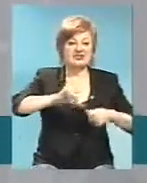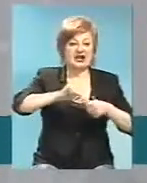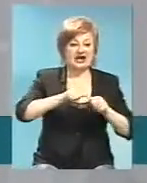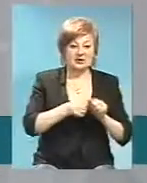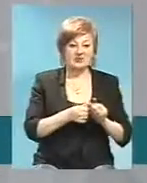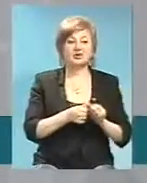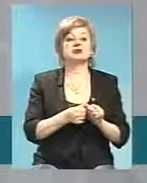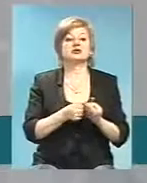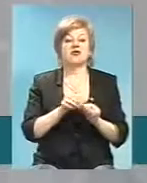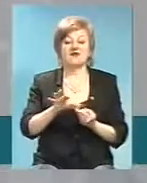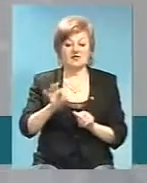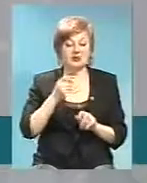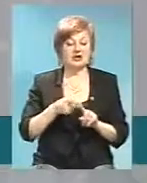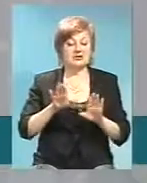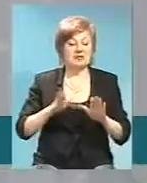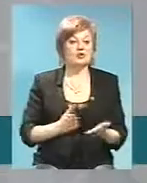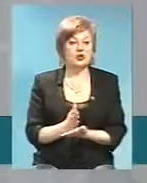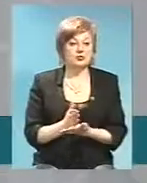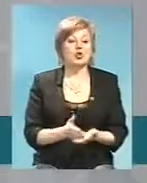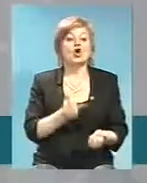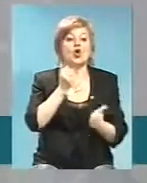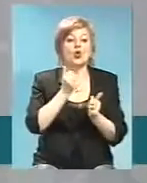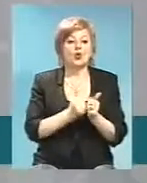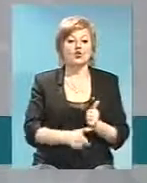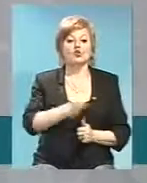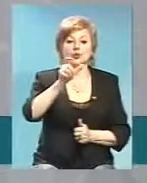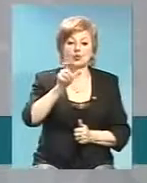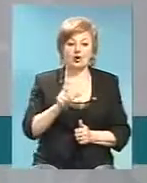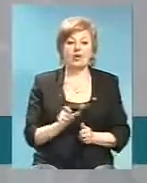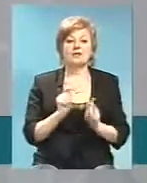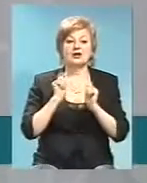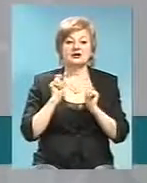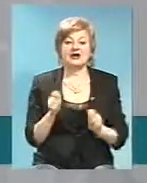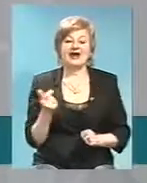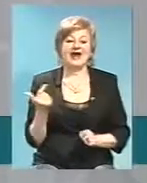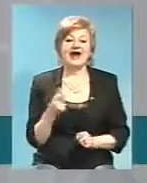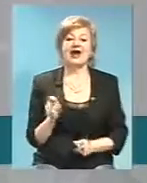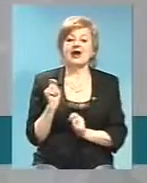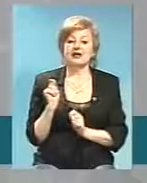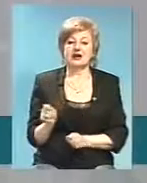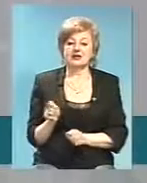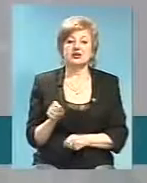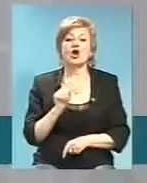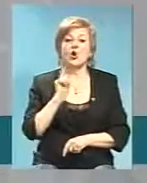і визначена територія обслуговування, кожному громадянину надається гарантія, що саме